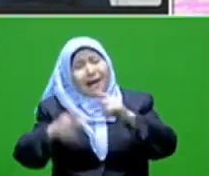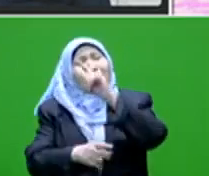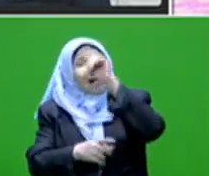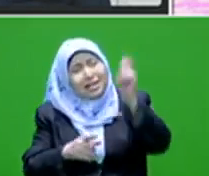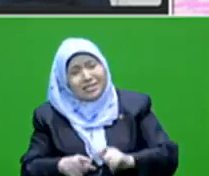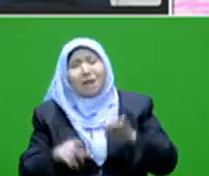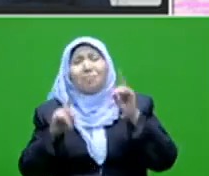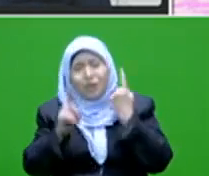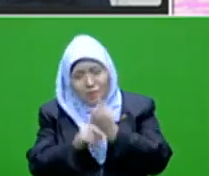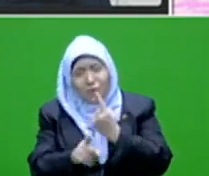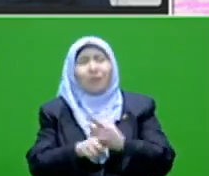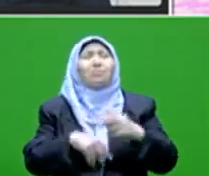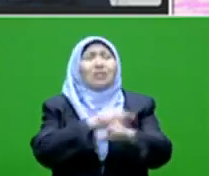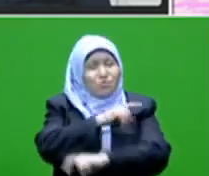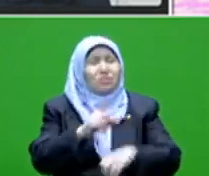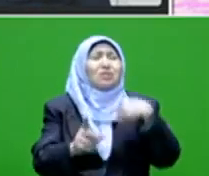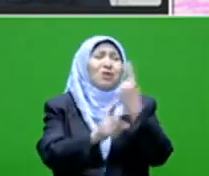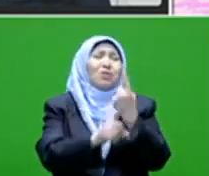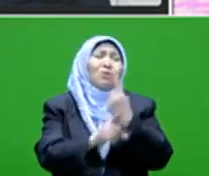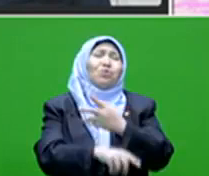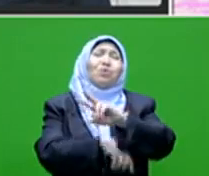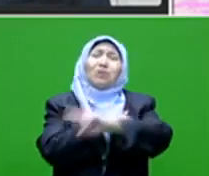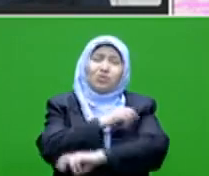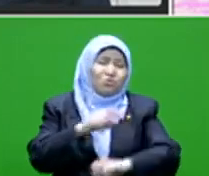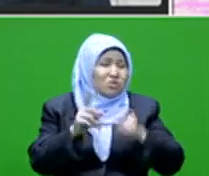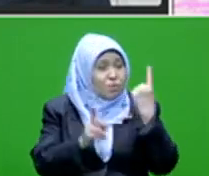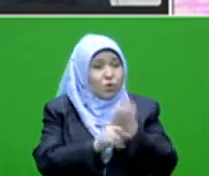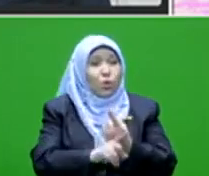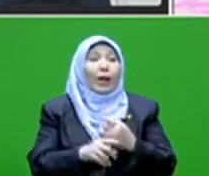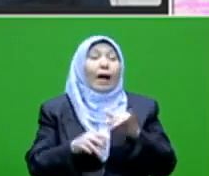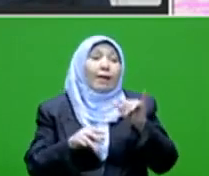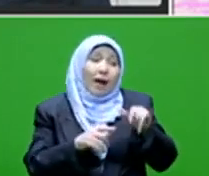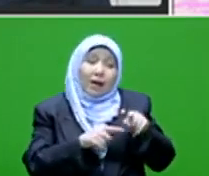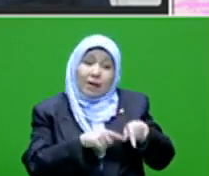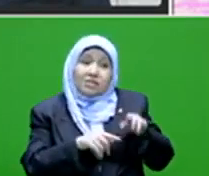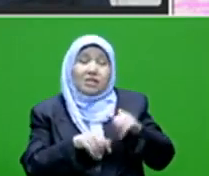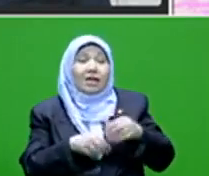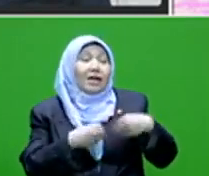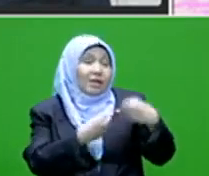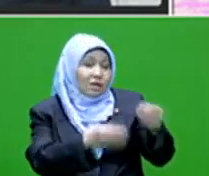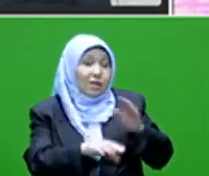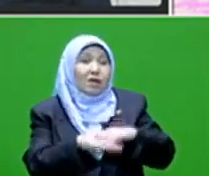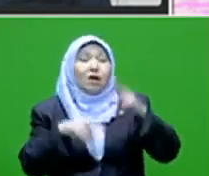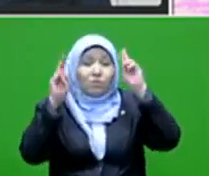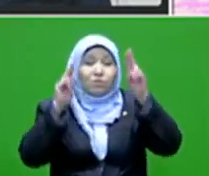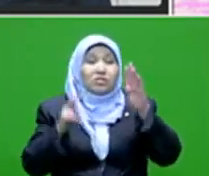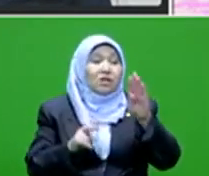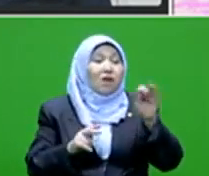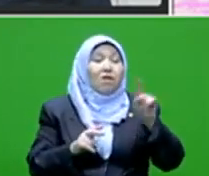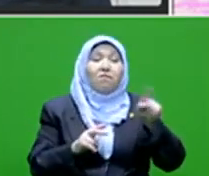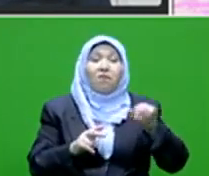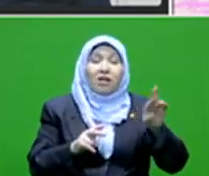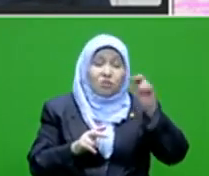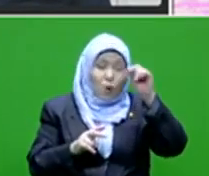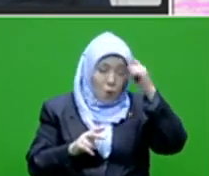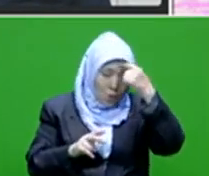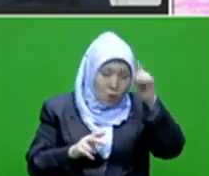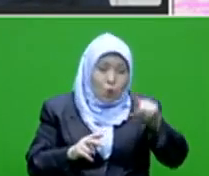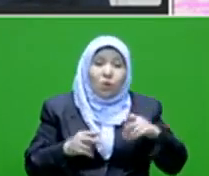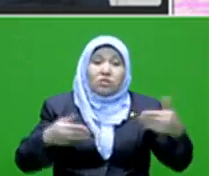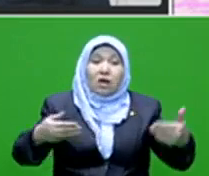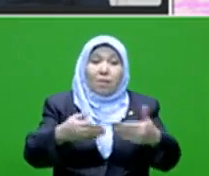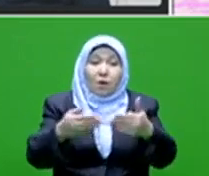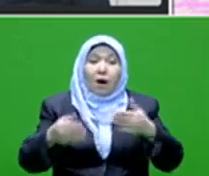dia mencuri sungguh. Allahu Akbar. Yang ni saya serah balik kepada Ustaz Fazal untuk sambung. Segan saya nak ambil